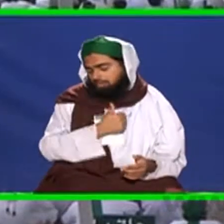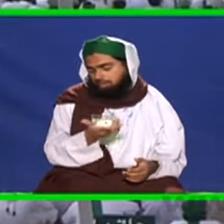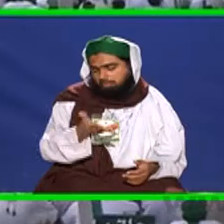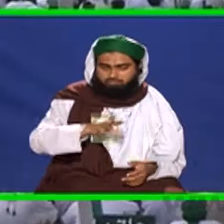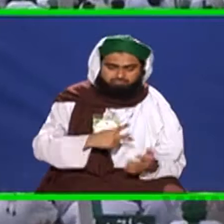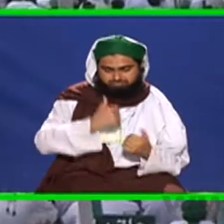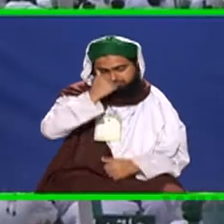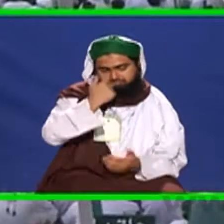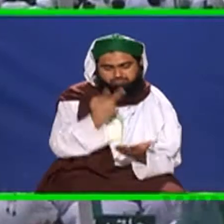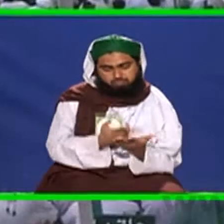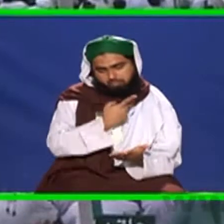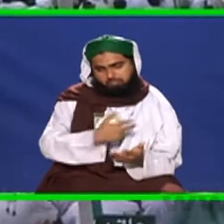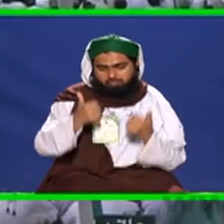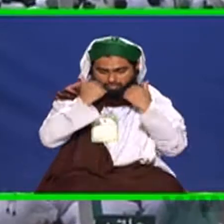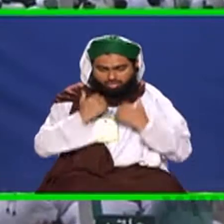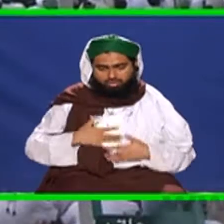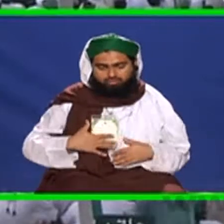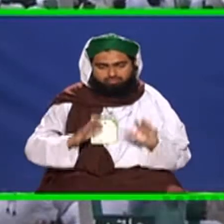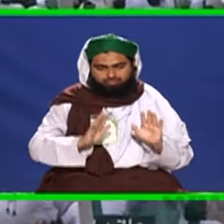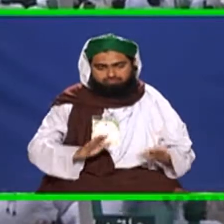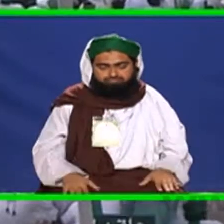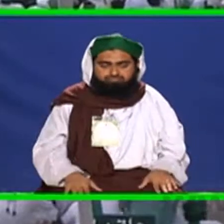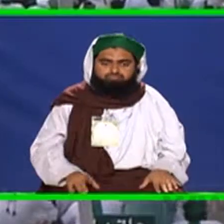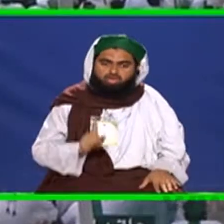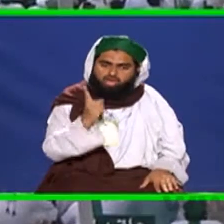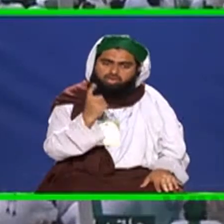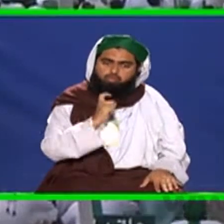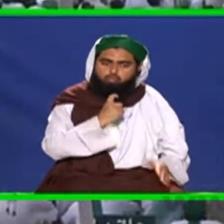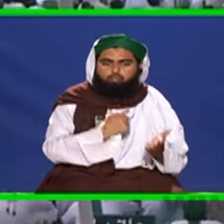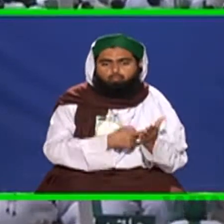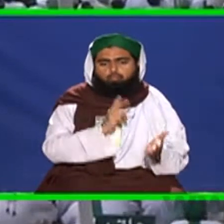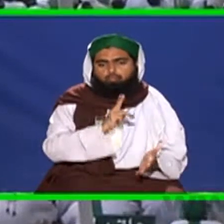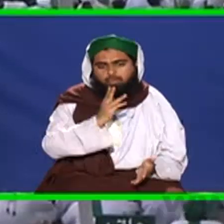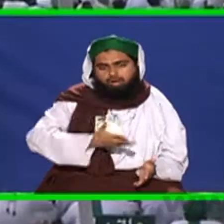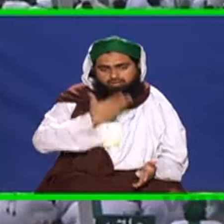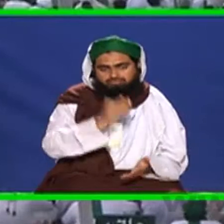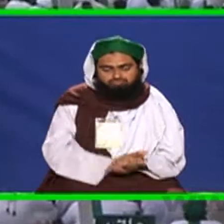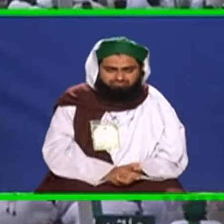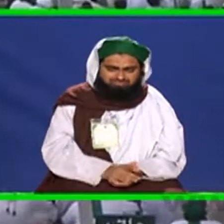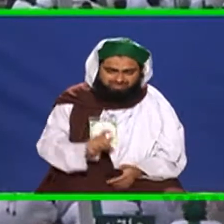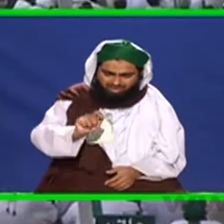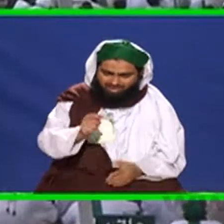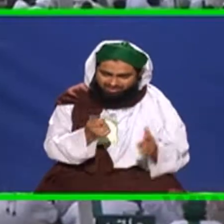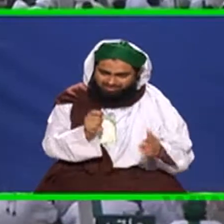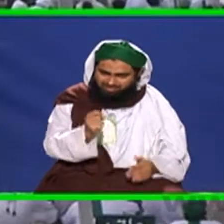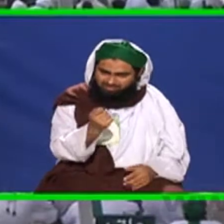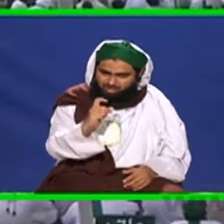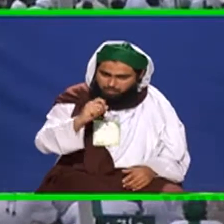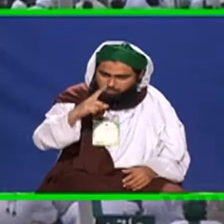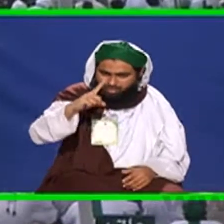सलामत रहेगा। अच्छा, मैं आपको एक मिसाल देता हूं। चाबी में आपने देखा दंदाने होते